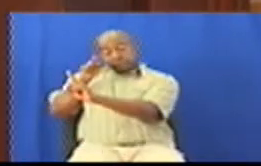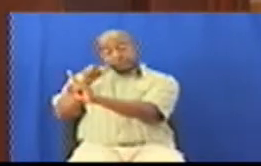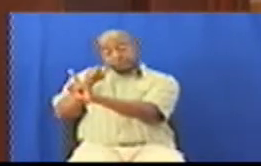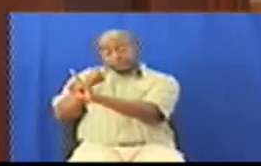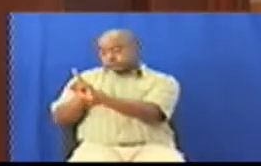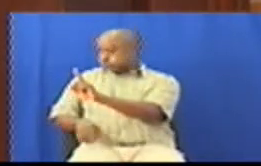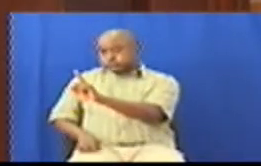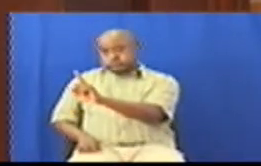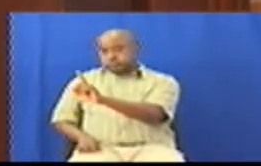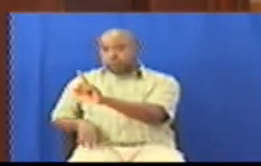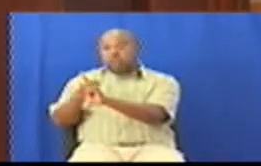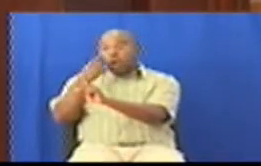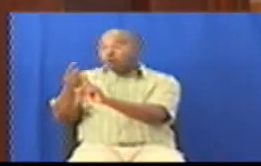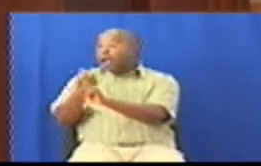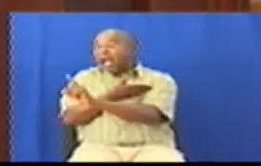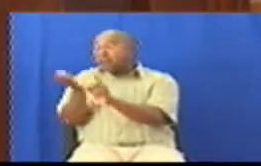ambacho hakionekani,